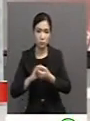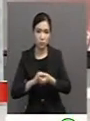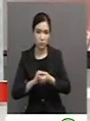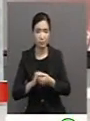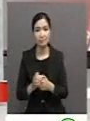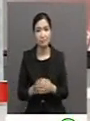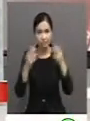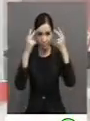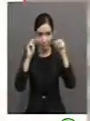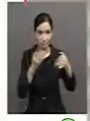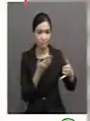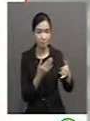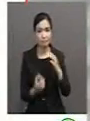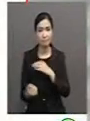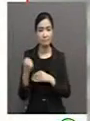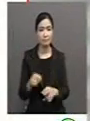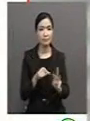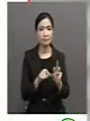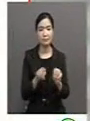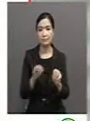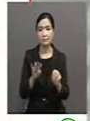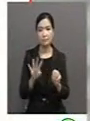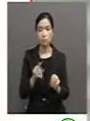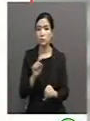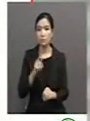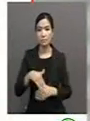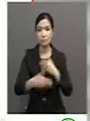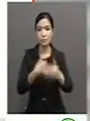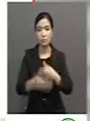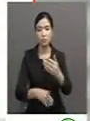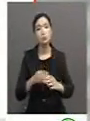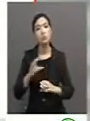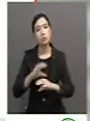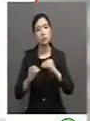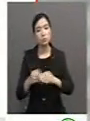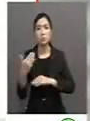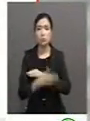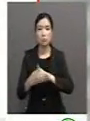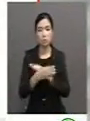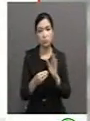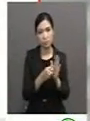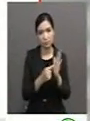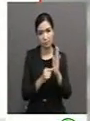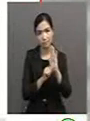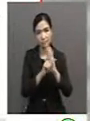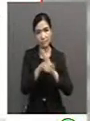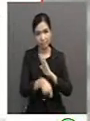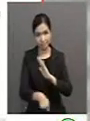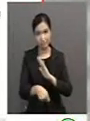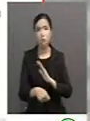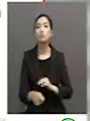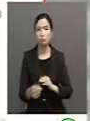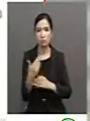สุดนะครับทางนายกรัฐมนตรีครับมีการใช้อำนาจตามมาตรา 44เร่งเดินหน้าโครงการรถไฟความเร็วสูงกรุงเทพนครราชสีมา